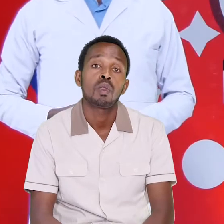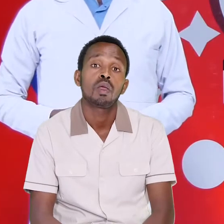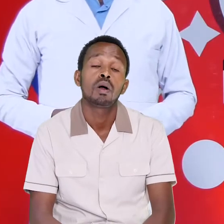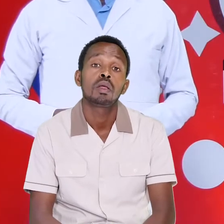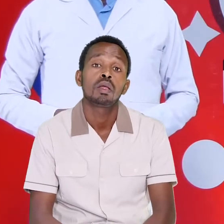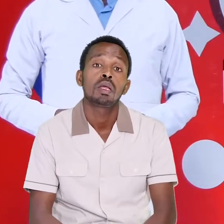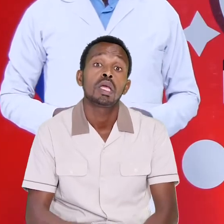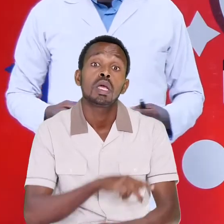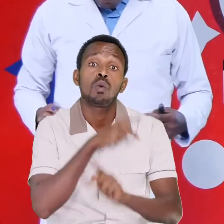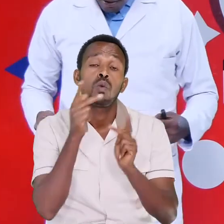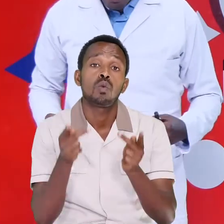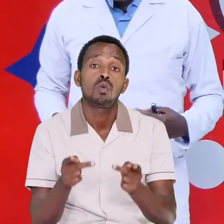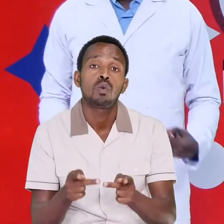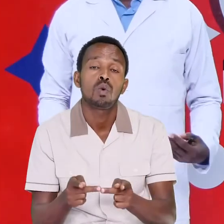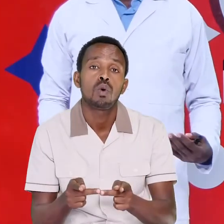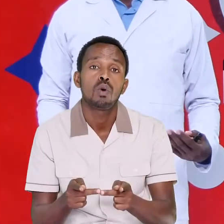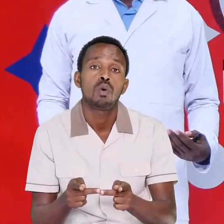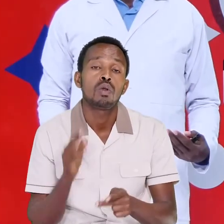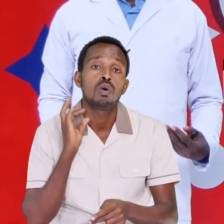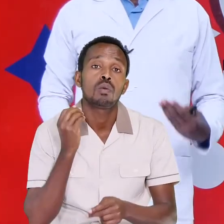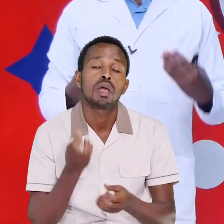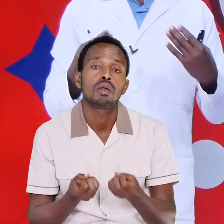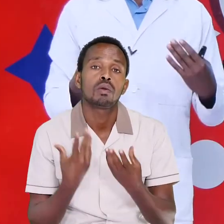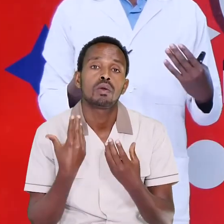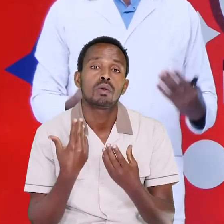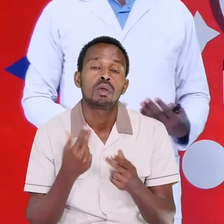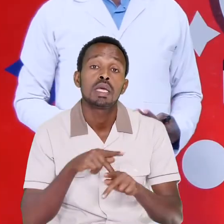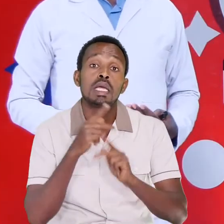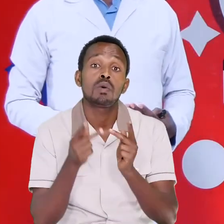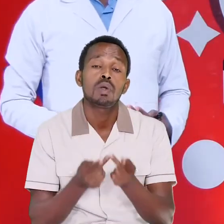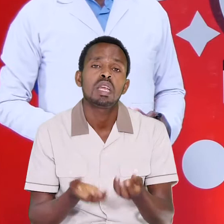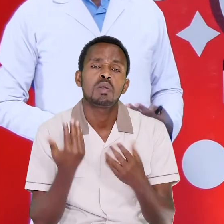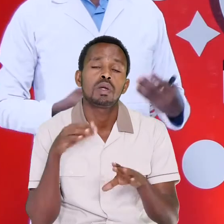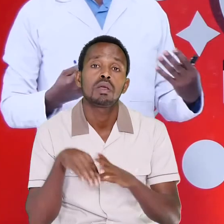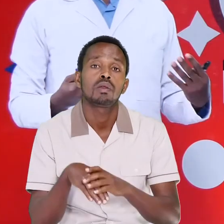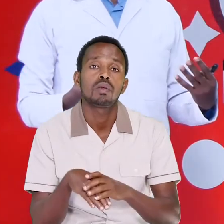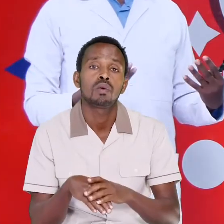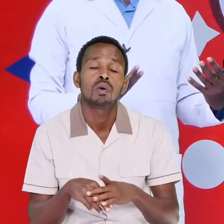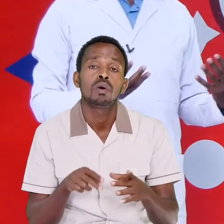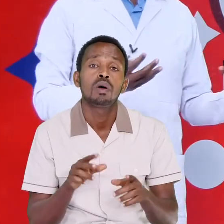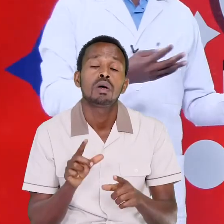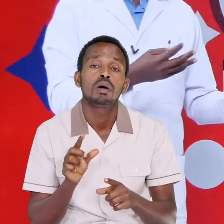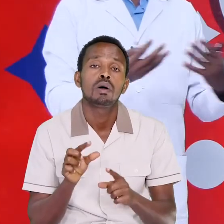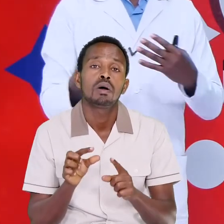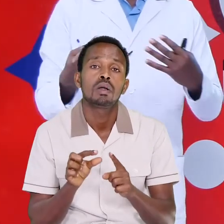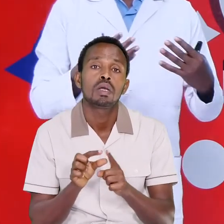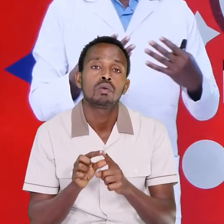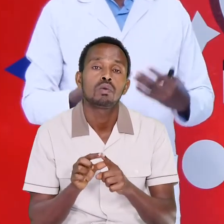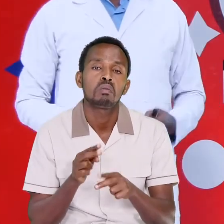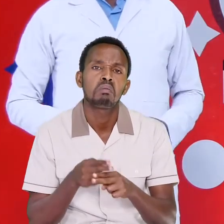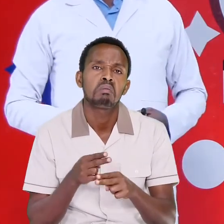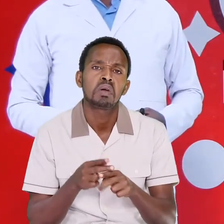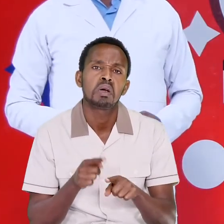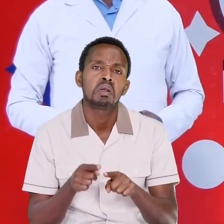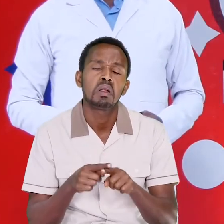Golli Oromiyaa hedduudha. Gola hedduu kana keessatti jechi tokko maqaa adda addaa